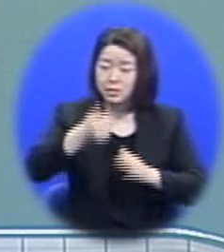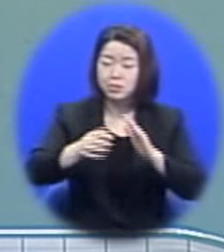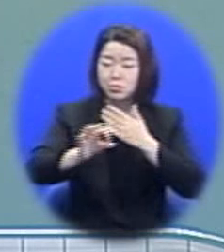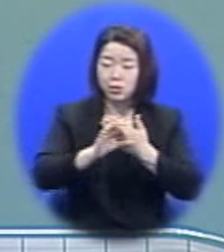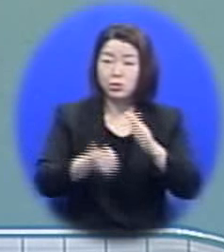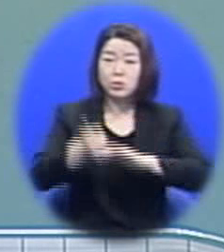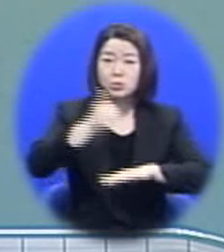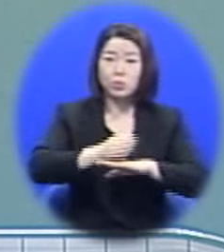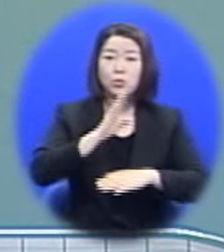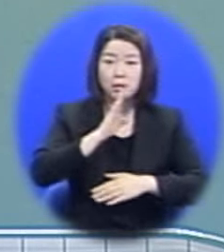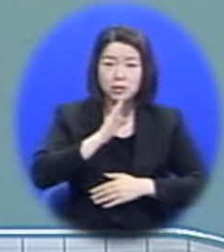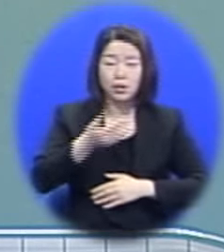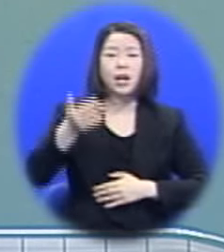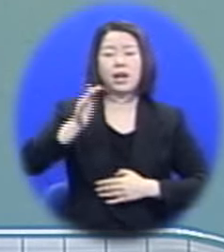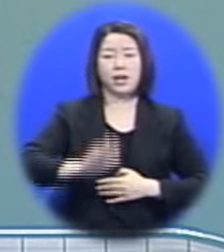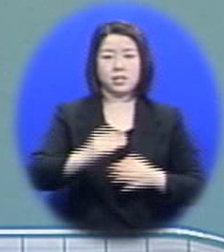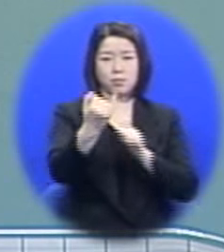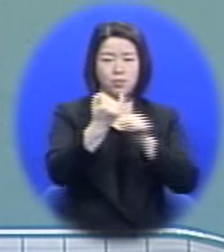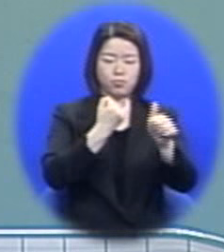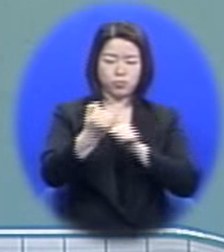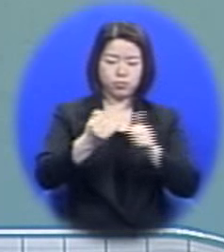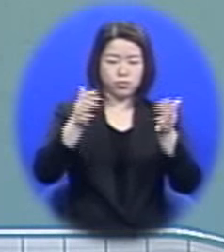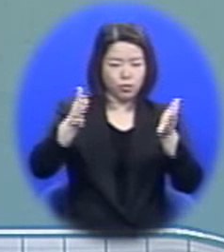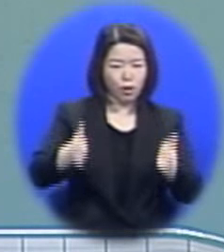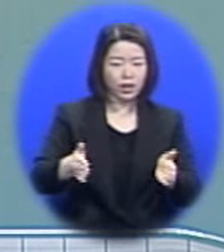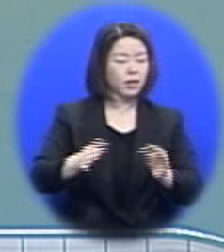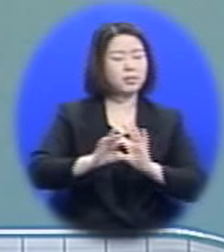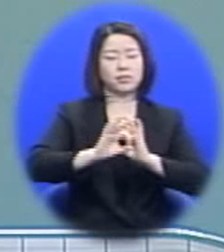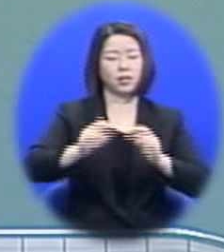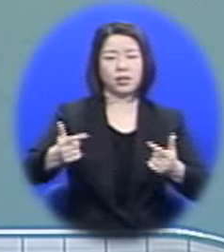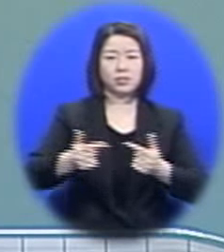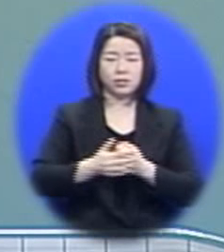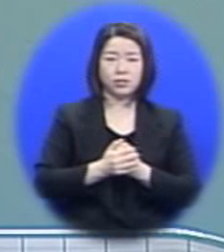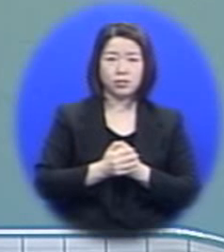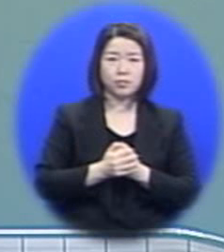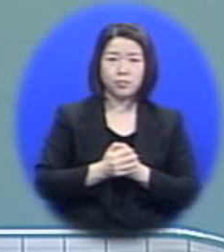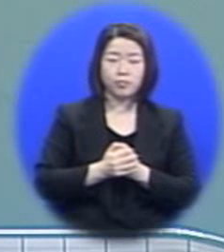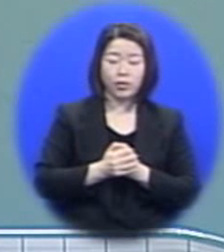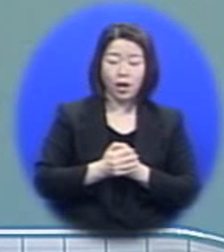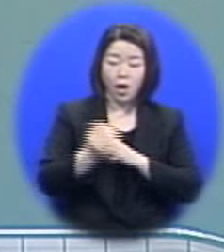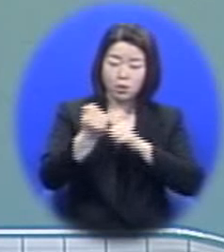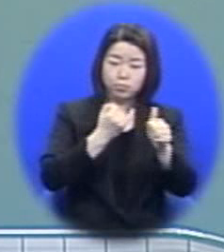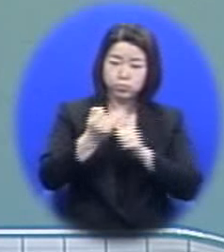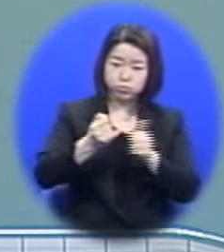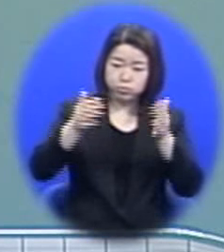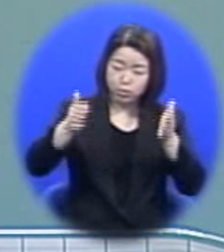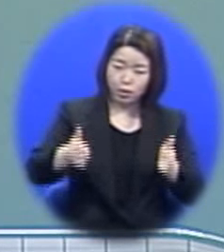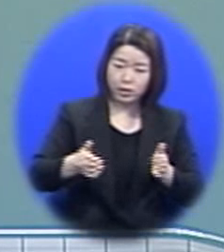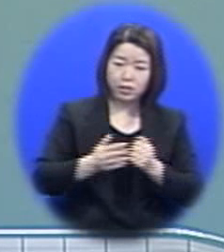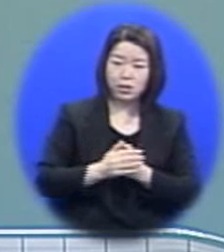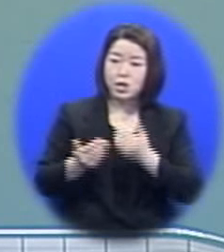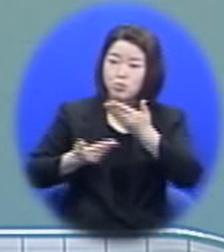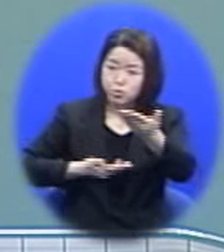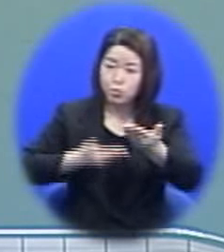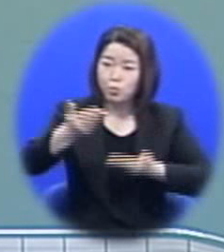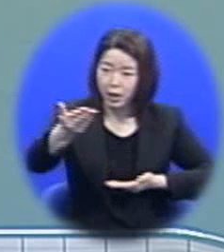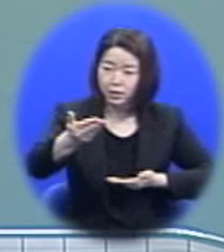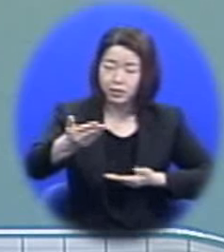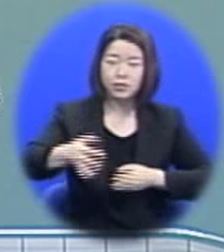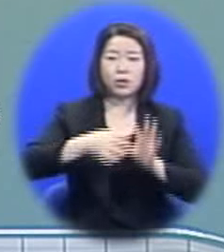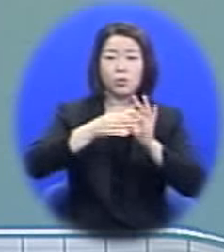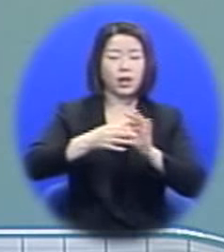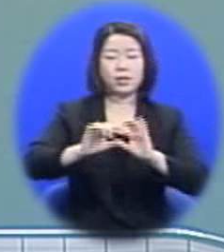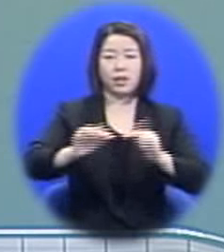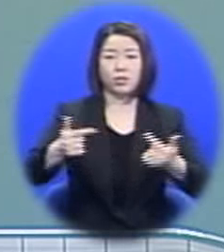관계는 절대 그런게 아니거든요. 부부 사이 관계는 뭘 주고받는 관계가 아닙니다. 내가